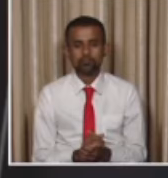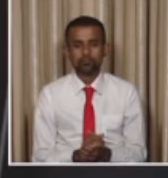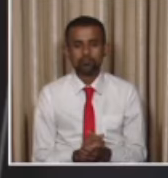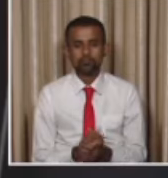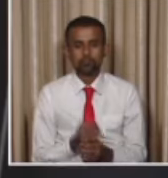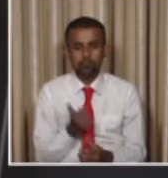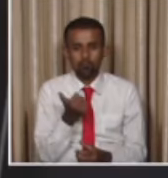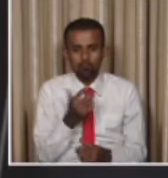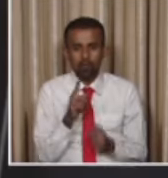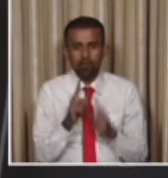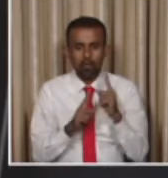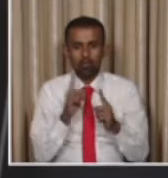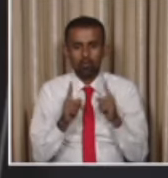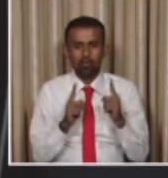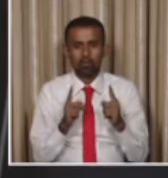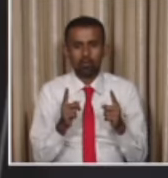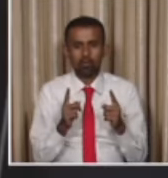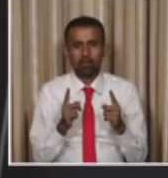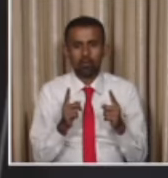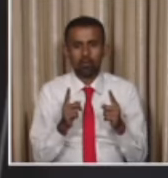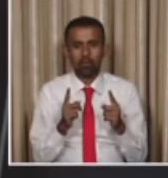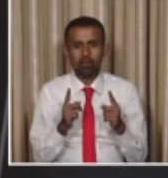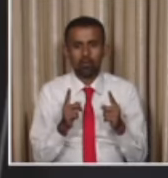මේ වැදගත් කතාවක් කර කර ඉන්නේ.